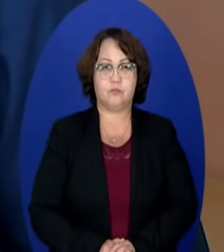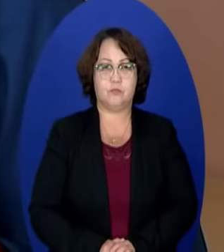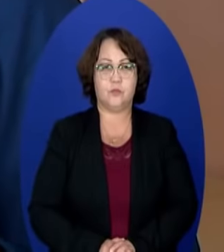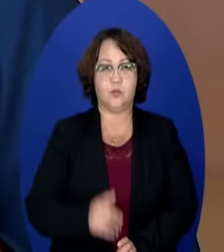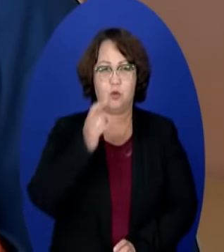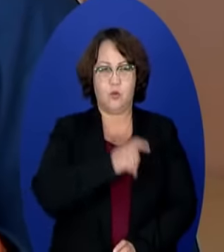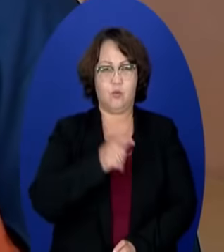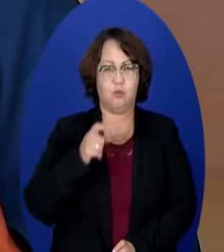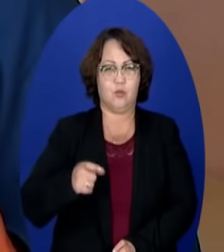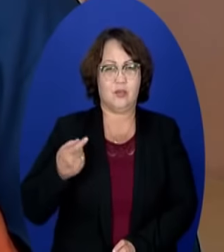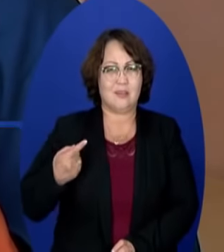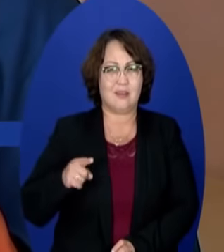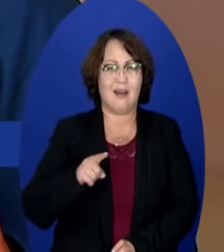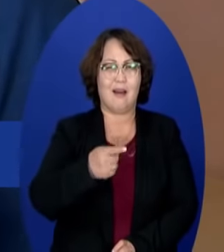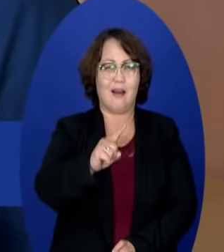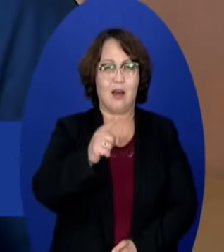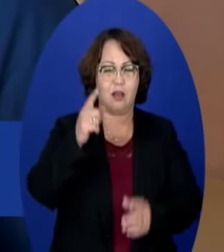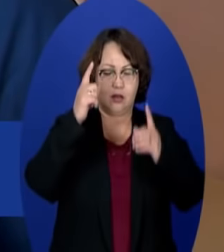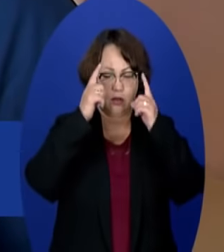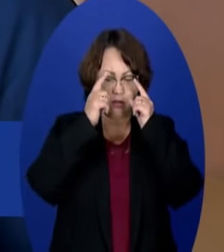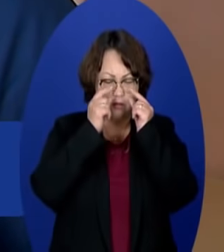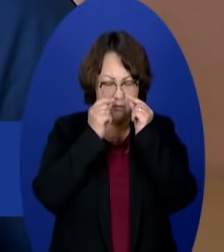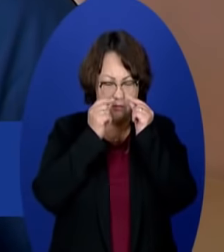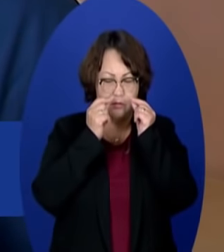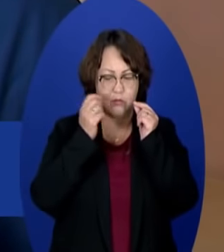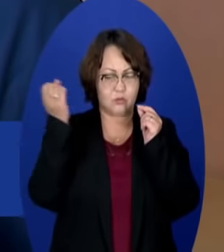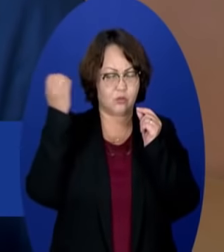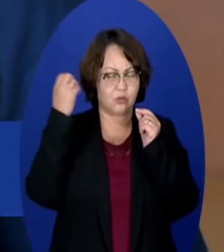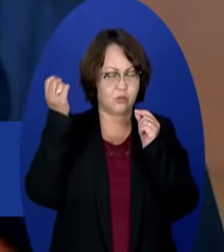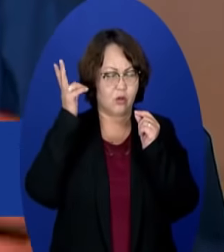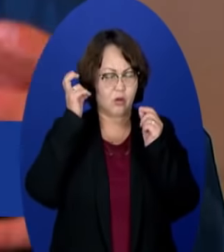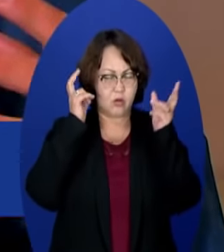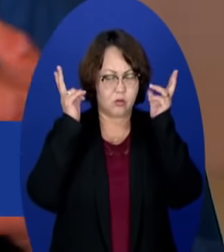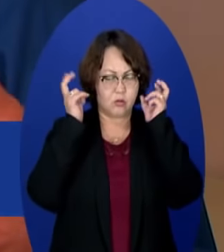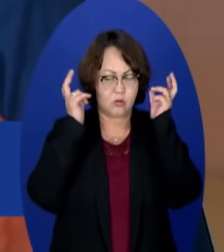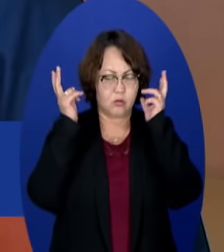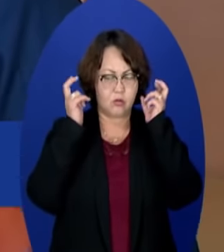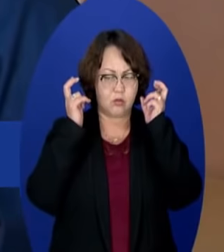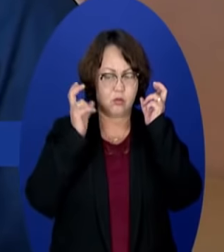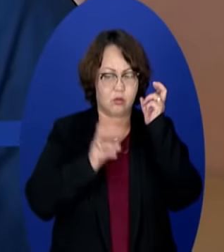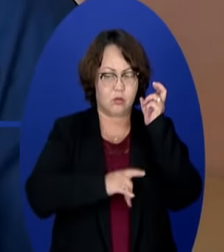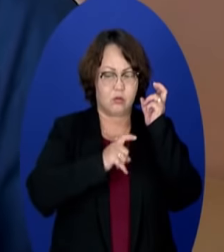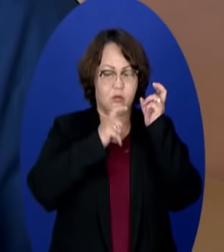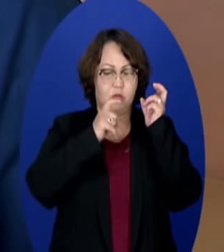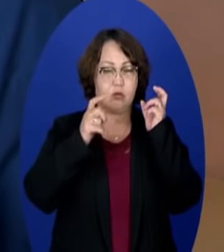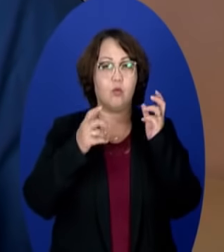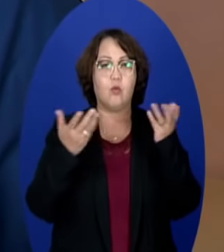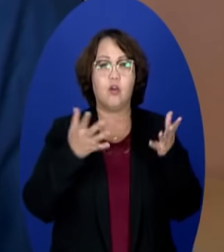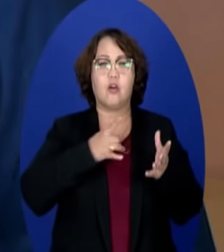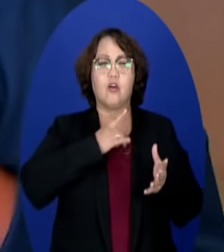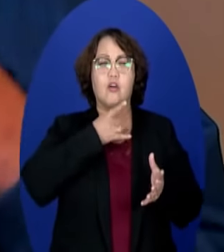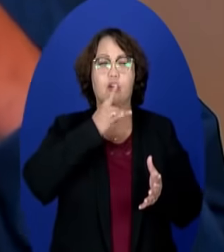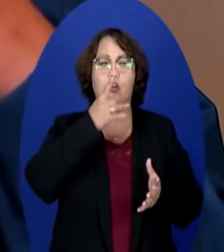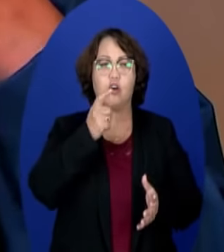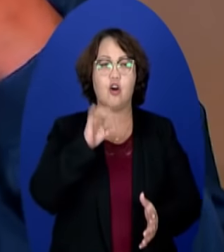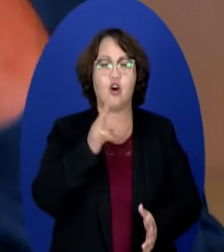Хүмүүс яагаад ингэ дотгошогоо ингэ сонсож мөдөө анж байгаадаг гэж сонсдгоо гэхээр байгальтай энэ Хөөми гэдэг чинь холбож өгөөд тэр